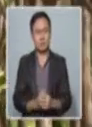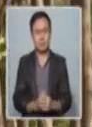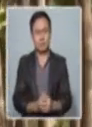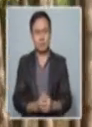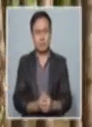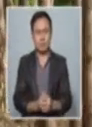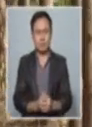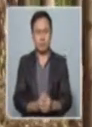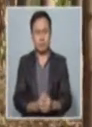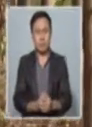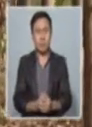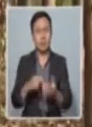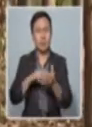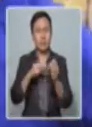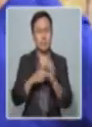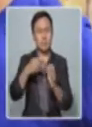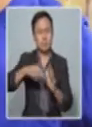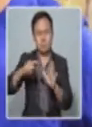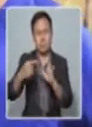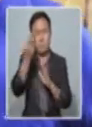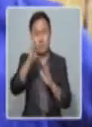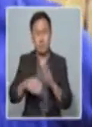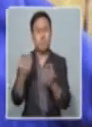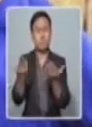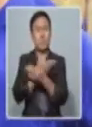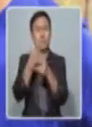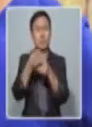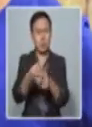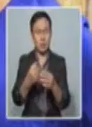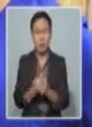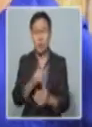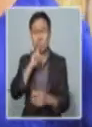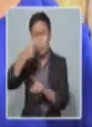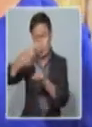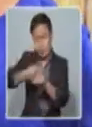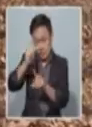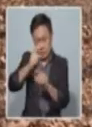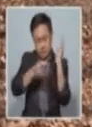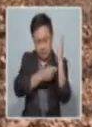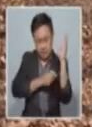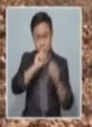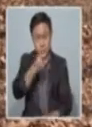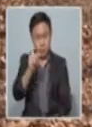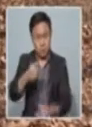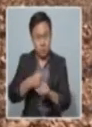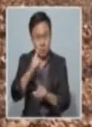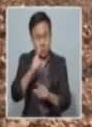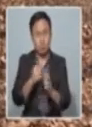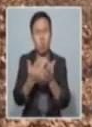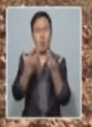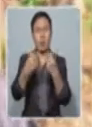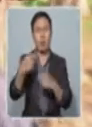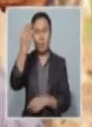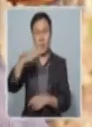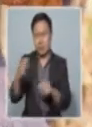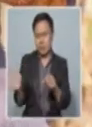นี้จะหิวจะกินอย่างเด ีย วเลย หิว แล้วเดือนไหนจะกรีดได้อะคะ ก็ให้มันใบมันเขียวเนี่ย